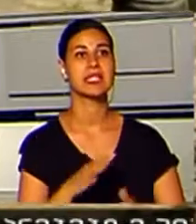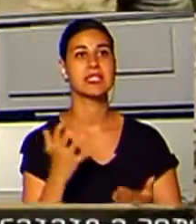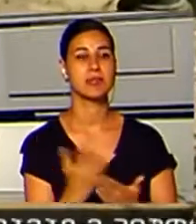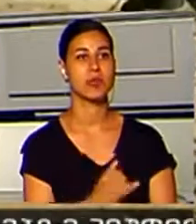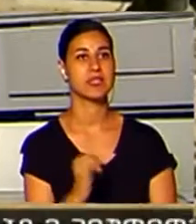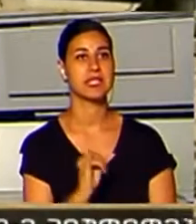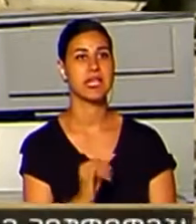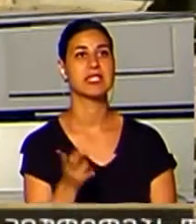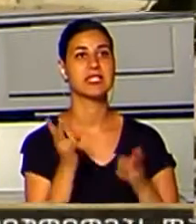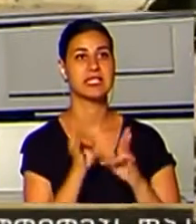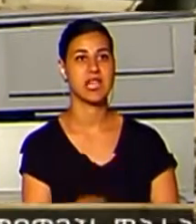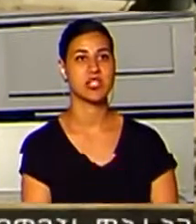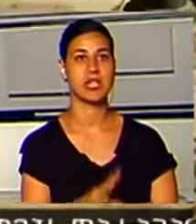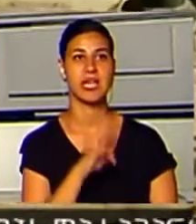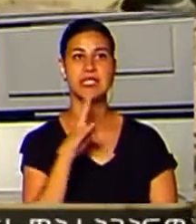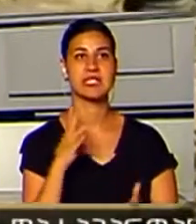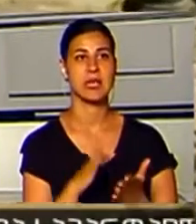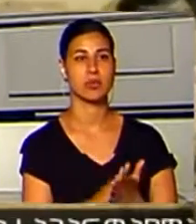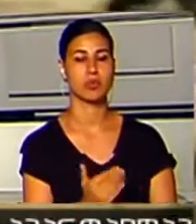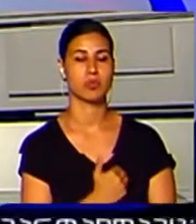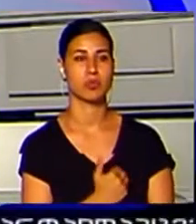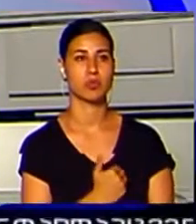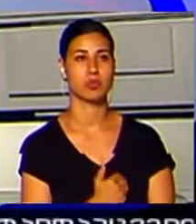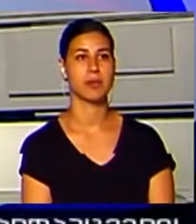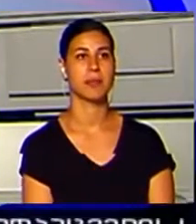სადაც დარჩენა 60 მოუნდებათ.